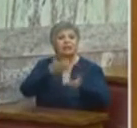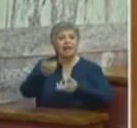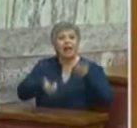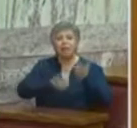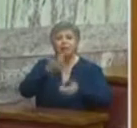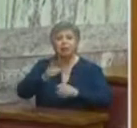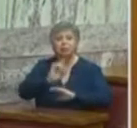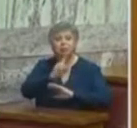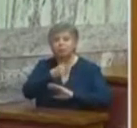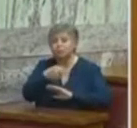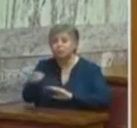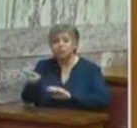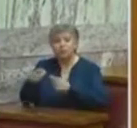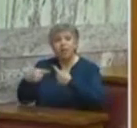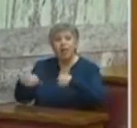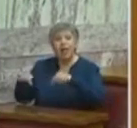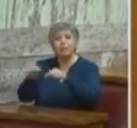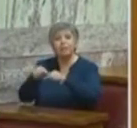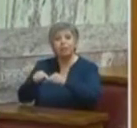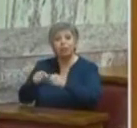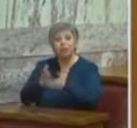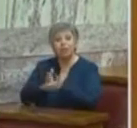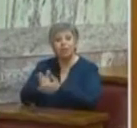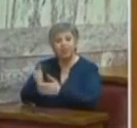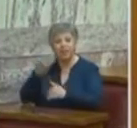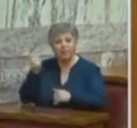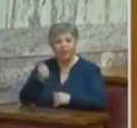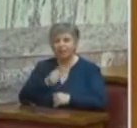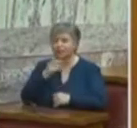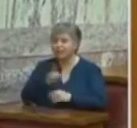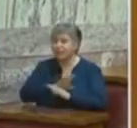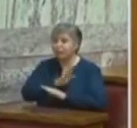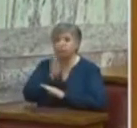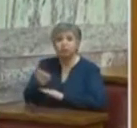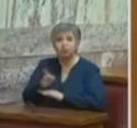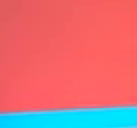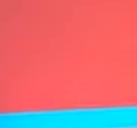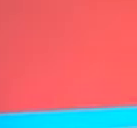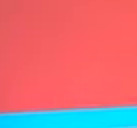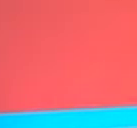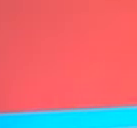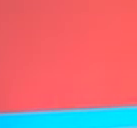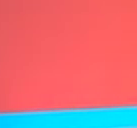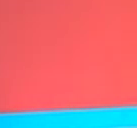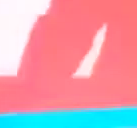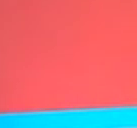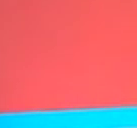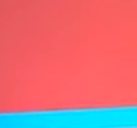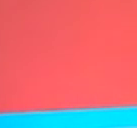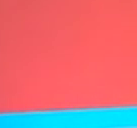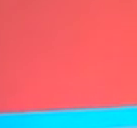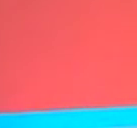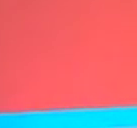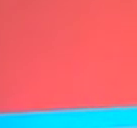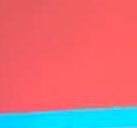άλλων στοιχείων. Η υπόθεση ως προς αυτόν δεν έχει ακόμα αρχιοθετηθεί, ενώ έχει μπει στο αρχείο για 7 από τους 10 πολιτικούς. Τέλος, ραγδαίες εξελίξεις φαίνεται